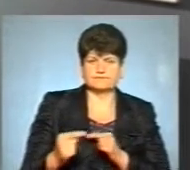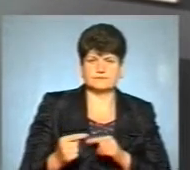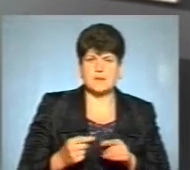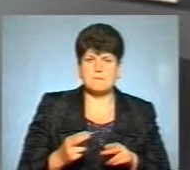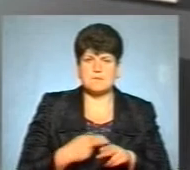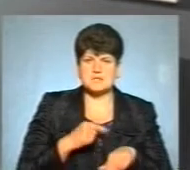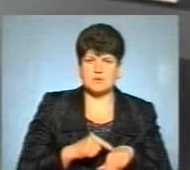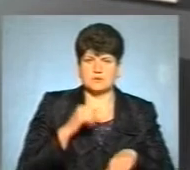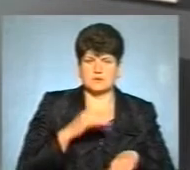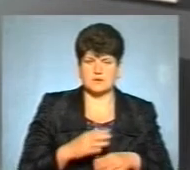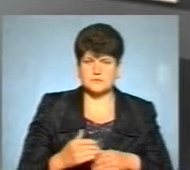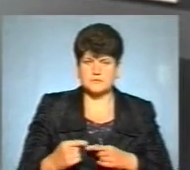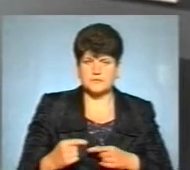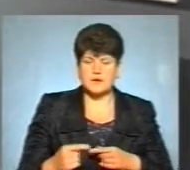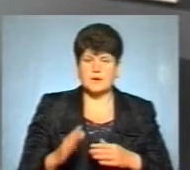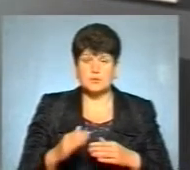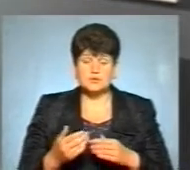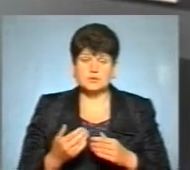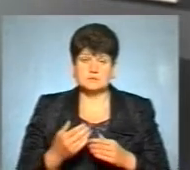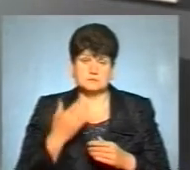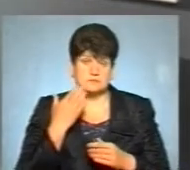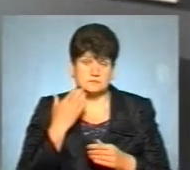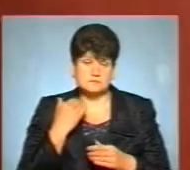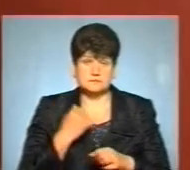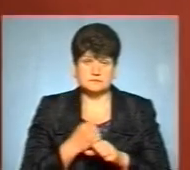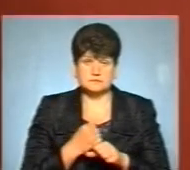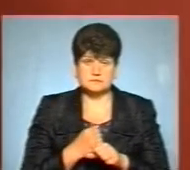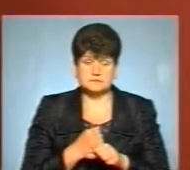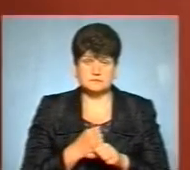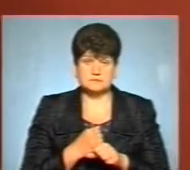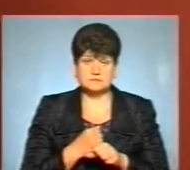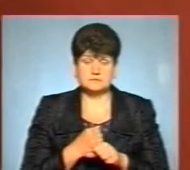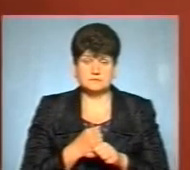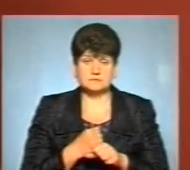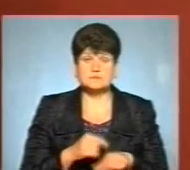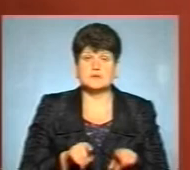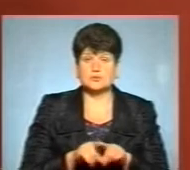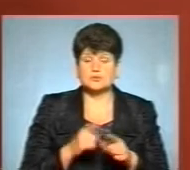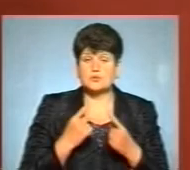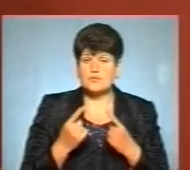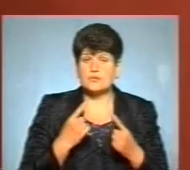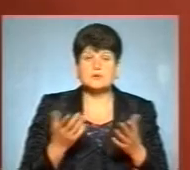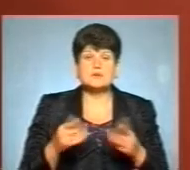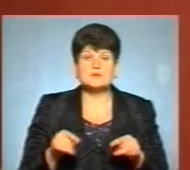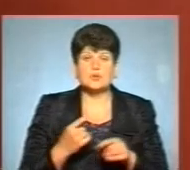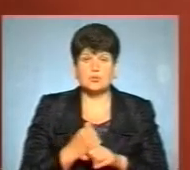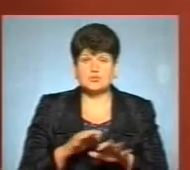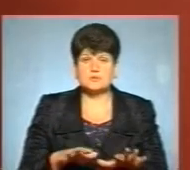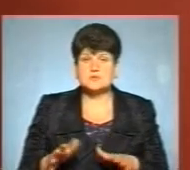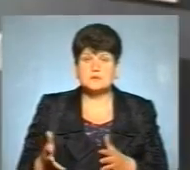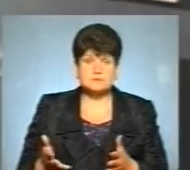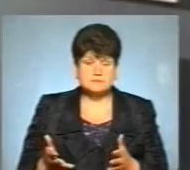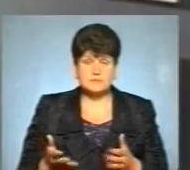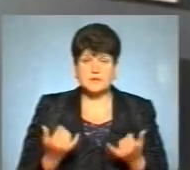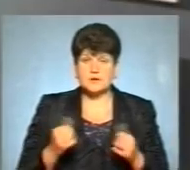на тому, що він буде ближчий до споживача. Але також говорили про це, де створюються робочі місця. Бо